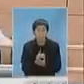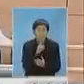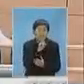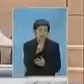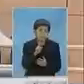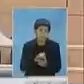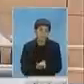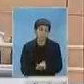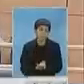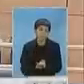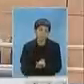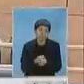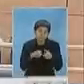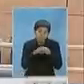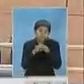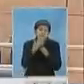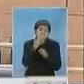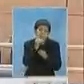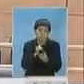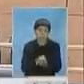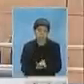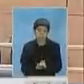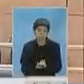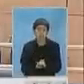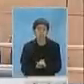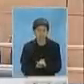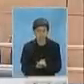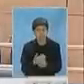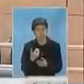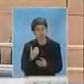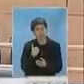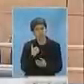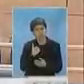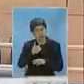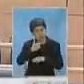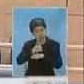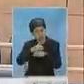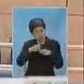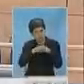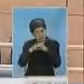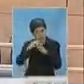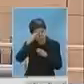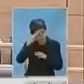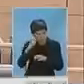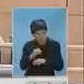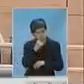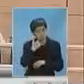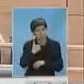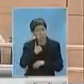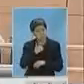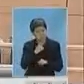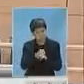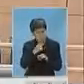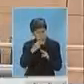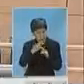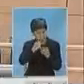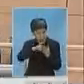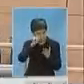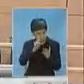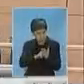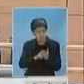ว่าไปตั้งทำไมก็ในเมื่อหัวหน้าคณะยึดอำนาจเวลานั้นนั้นลงนามแต่ง